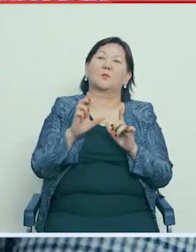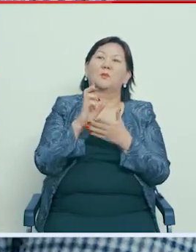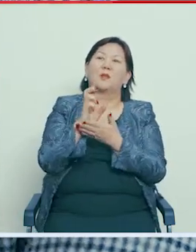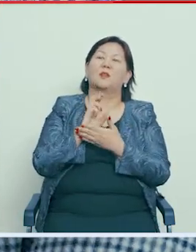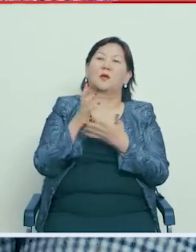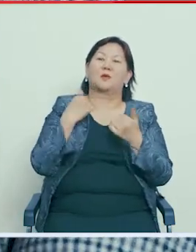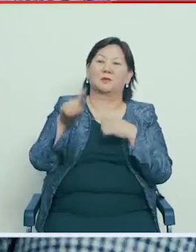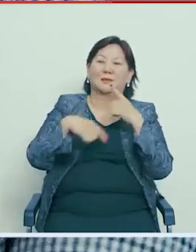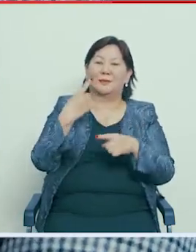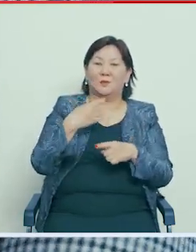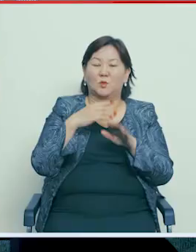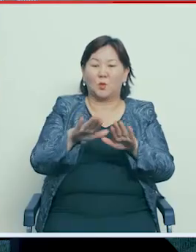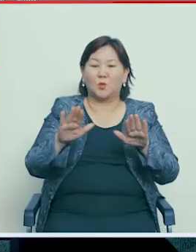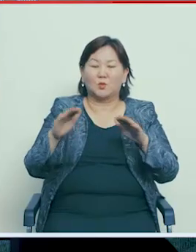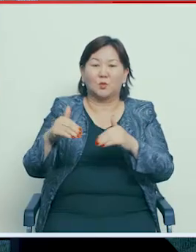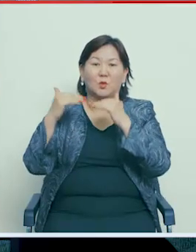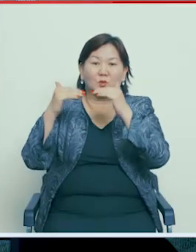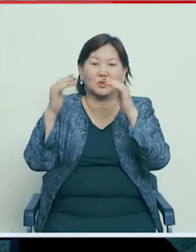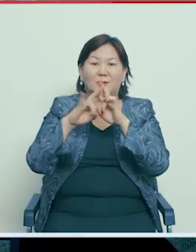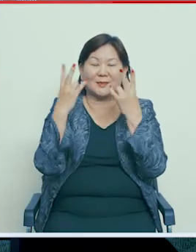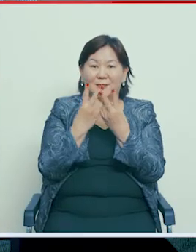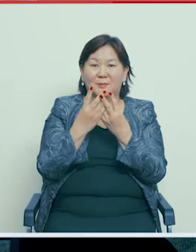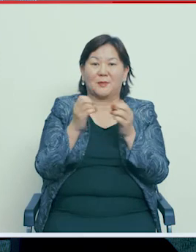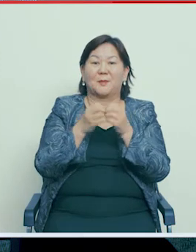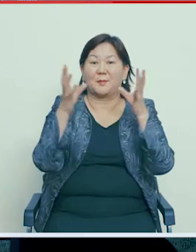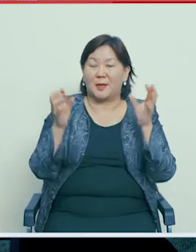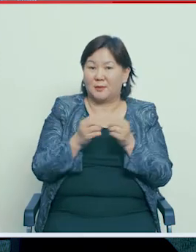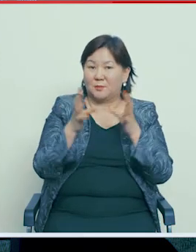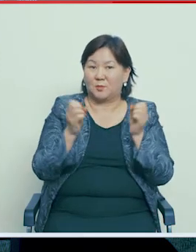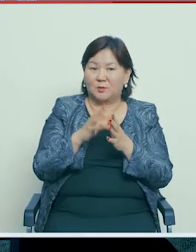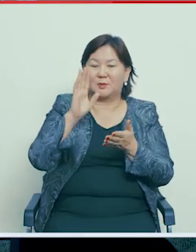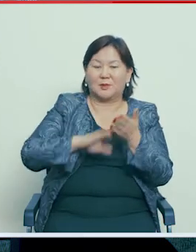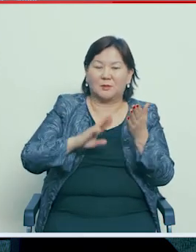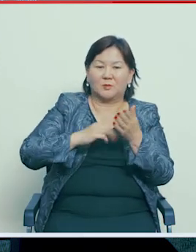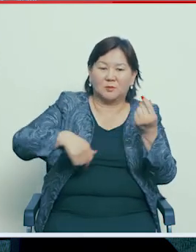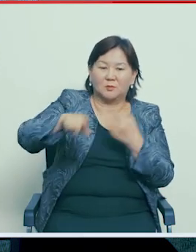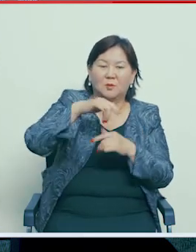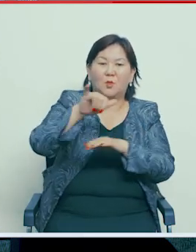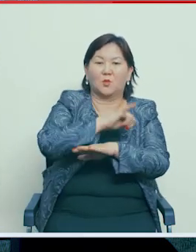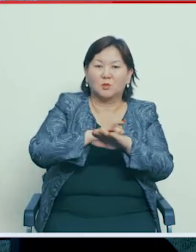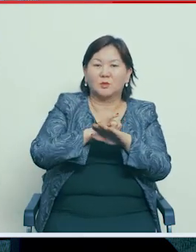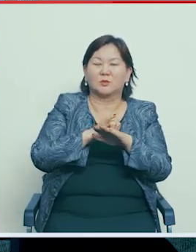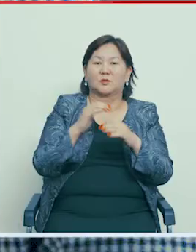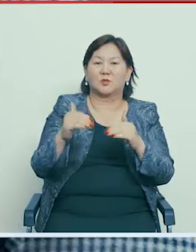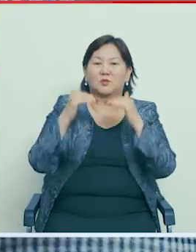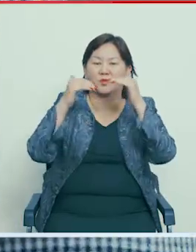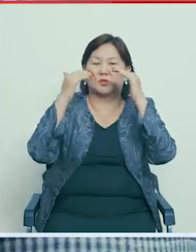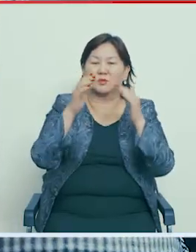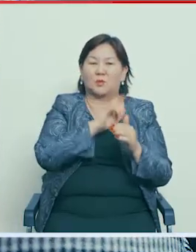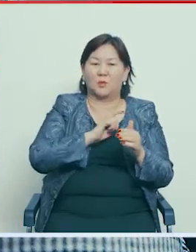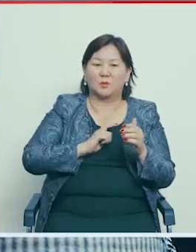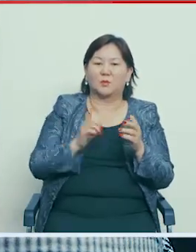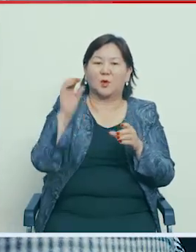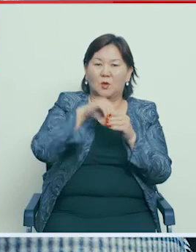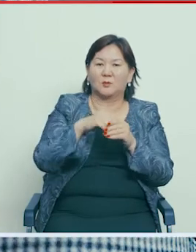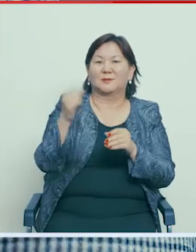гэж ботхосоо илүү хүүхдүүдэд хөгжүүлээд тэр нийгэмд оролцуулаад баялаг бүтээгээд татвар төлөж байгаа л улс орныхоо яг хөгжил бас хувь нэмрээ тодорхой